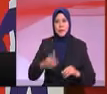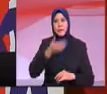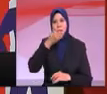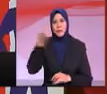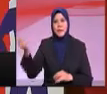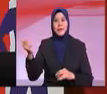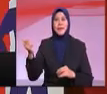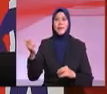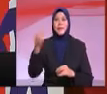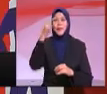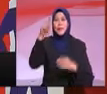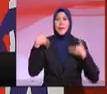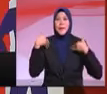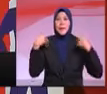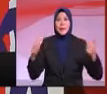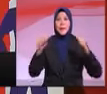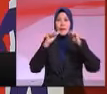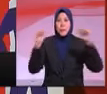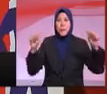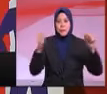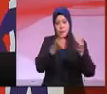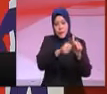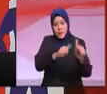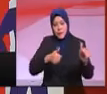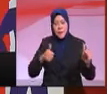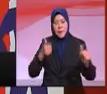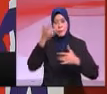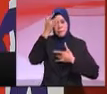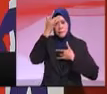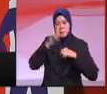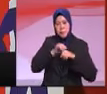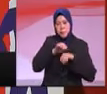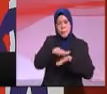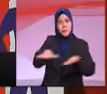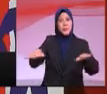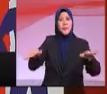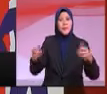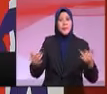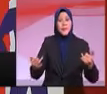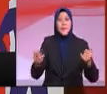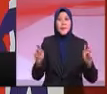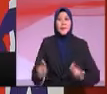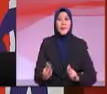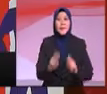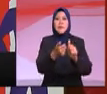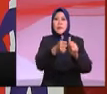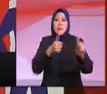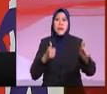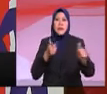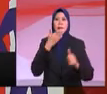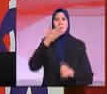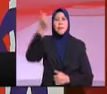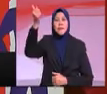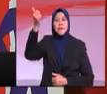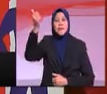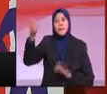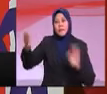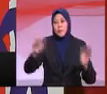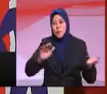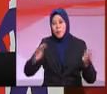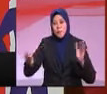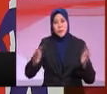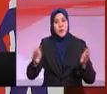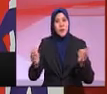untuk kesihatan awam untuk mengelakkan daripada jangkitan, dan inilah tindakan pencegahan yang terbaik kalau dibandingkan